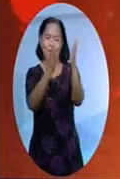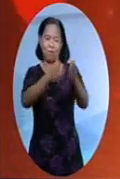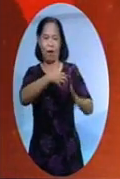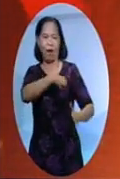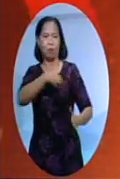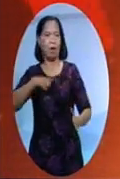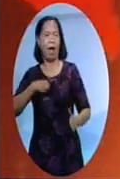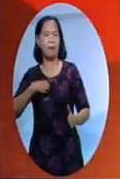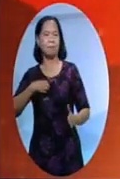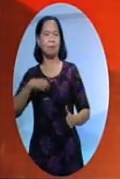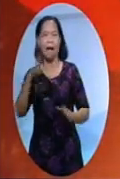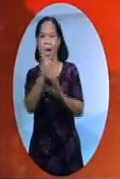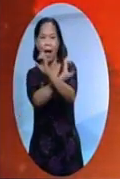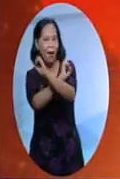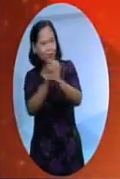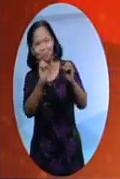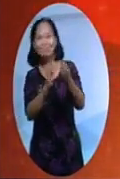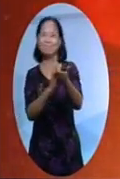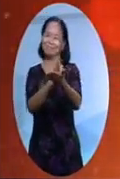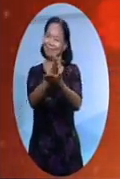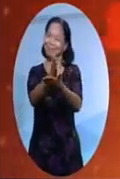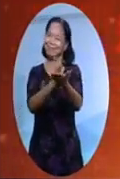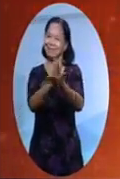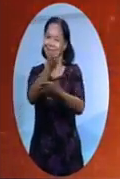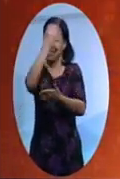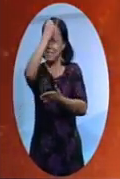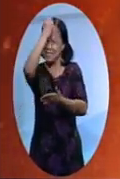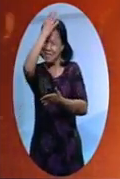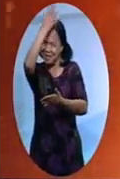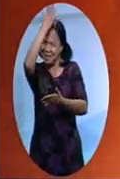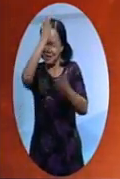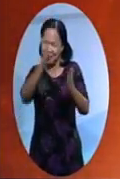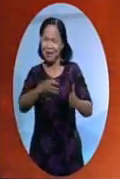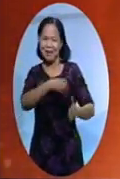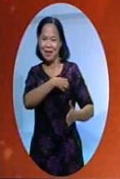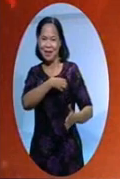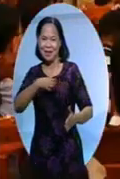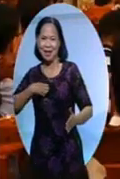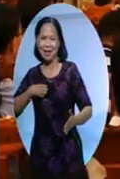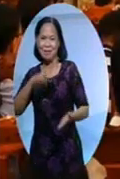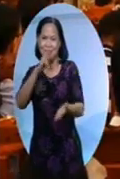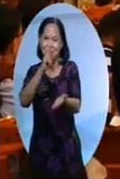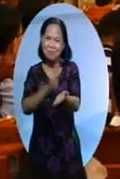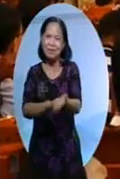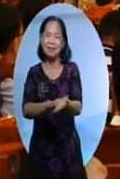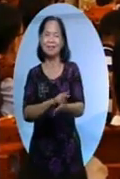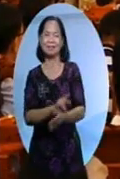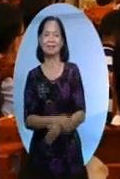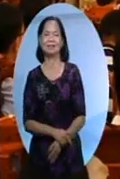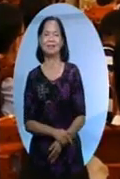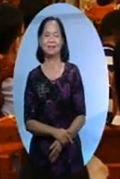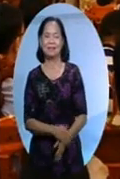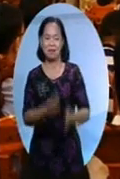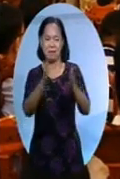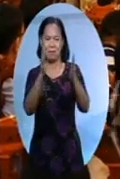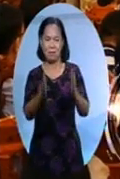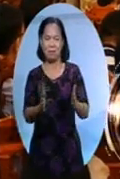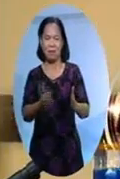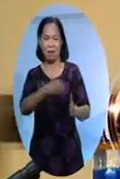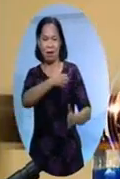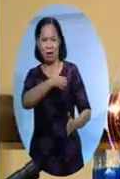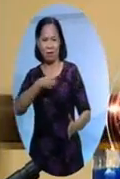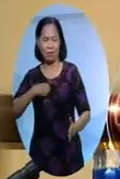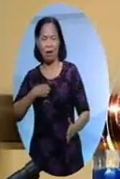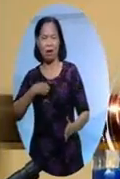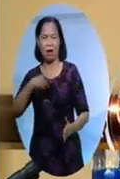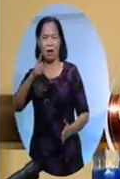giấy như một nỗ lực thúc đẩy y tế thông minh tại các cơ sở khám chữa bệnh tư nhân. Mô hình phòng khám đa khoa không giấy có trọng